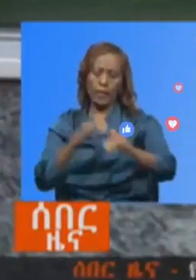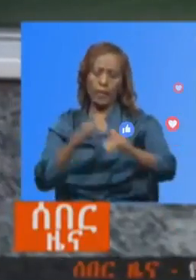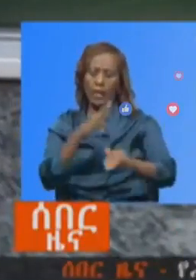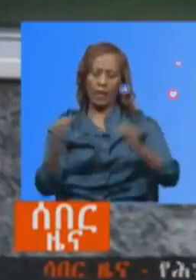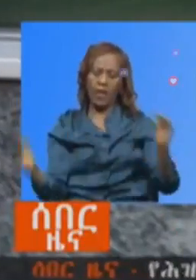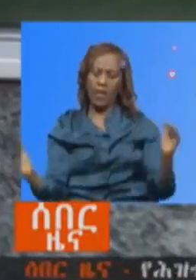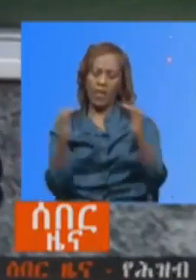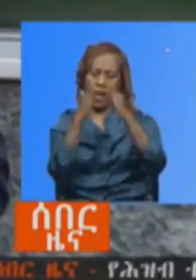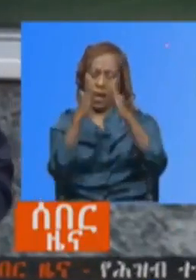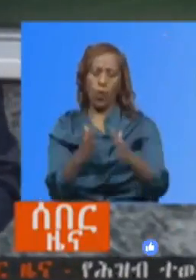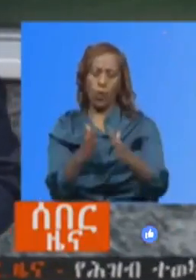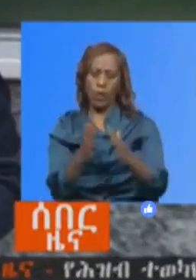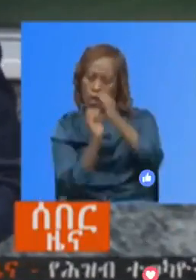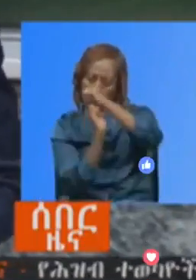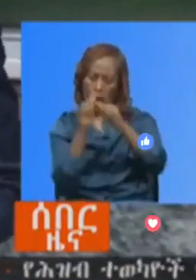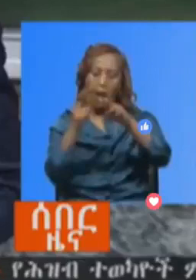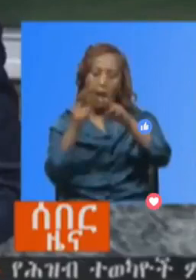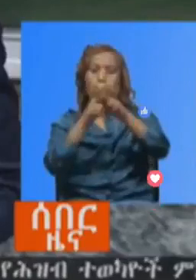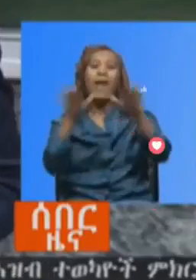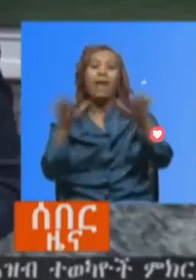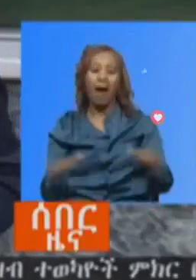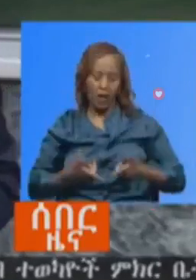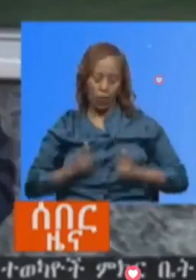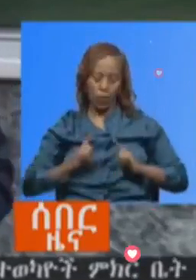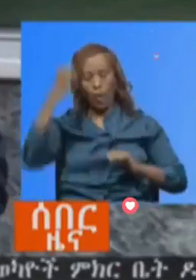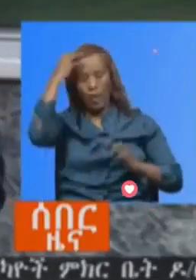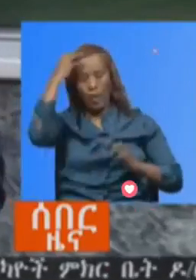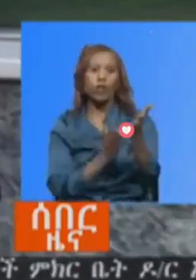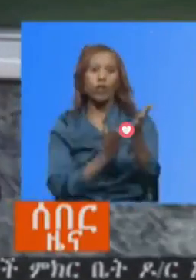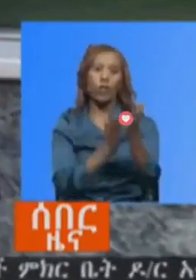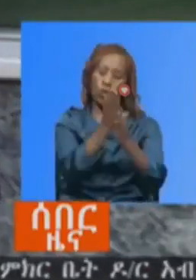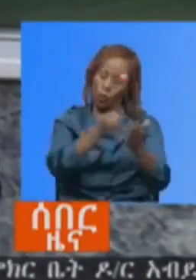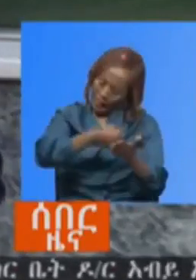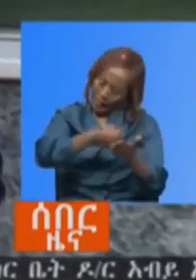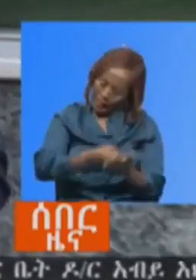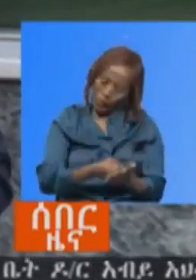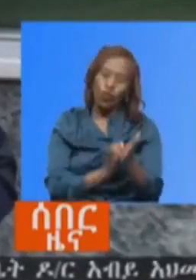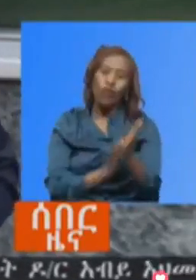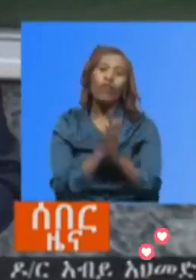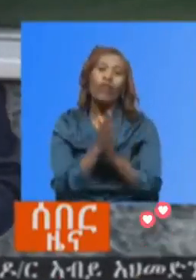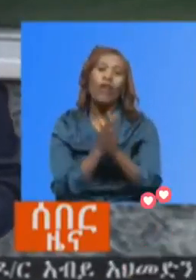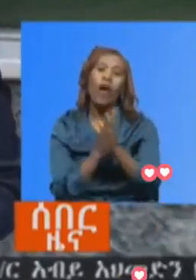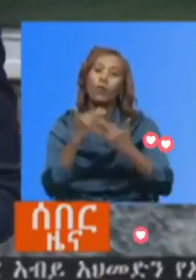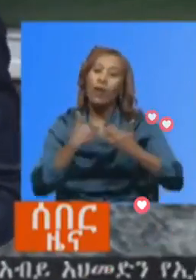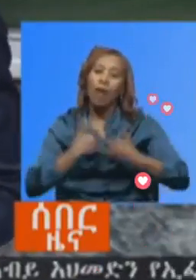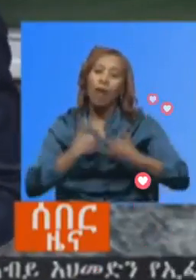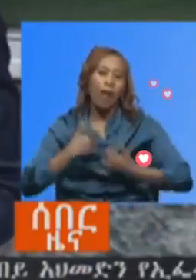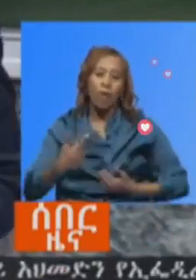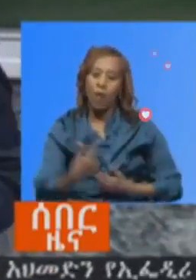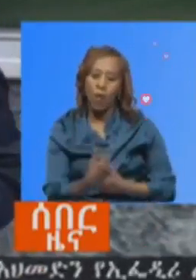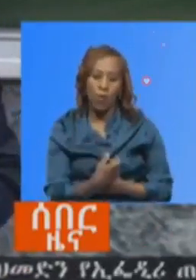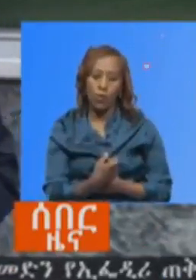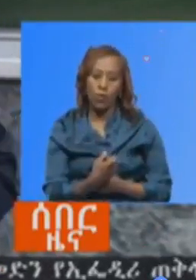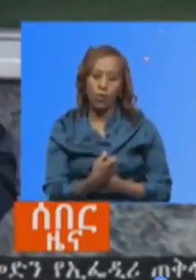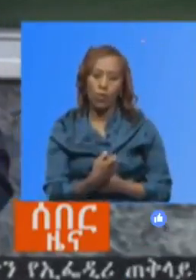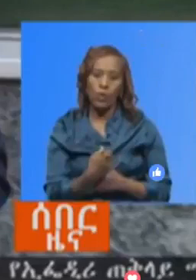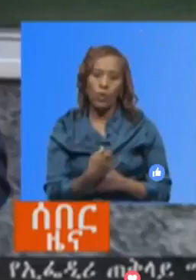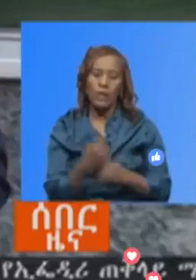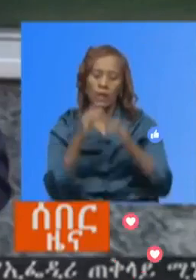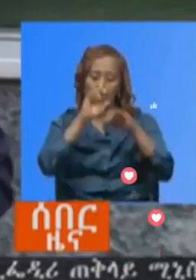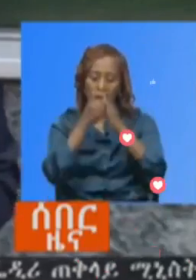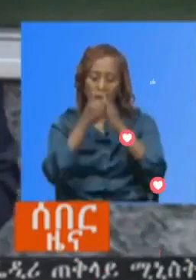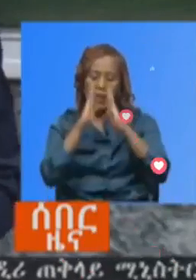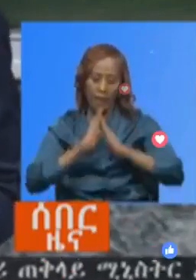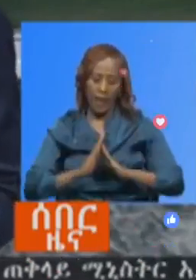ፍትሐዊ የመወዳደሪያ ሜዳ እንዲኖር በመንግስት በኩል ጽኑ ፍላጎት ያለ በመሆኑ ስለ ሰላምና